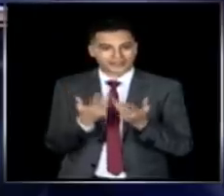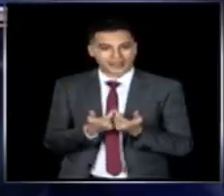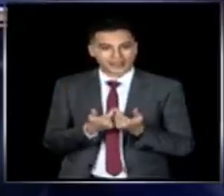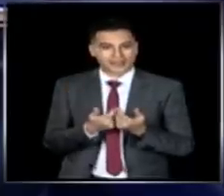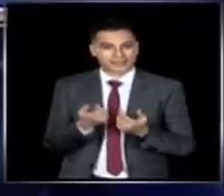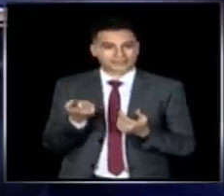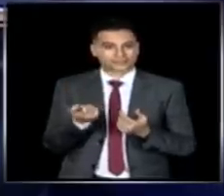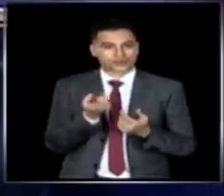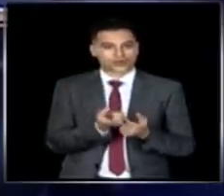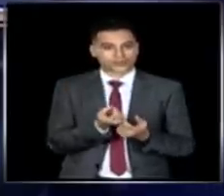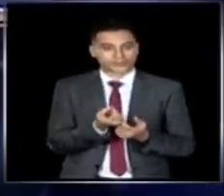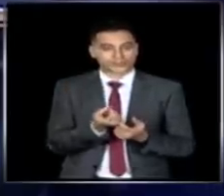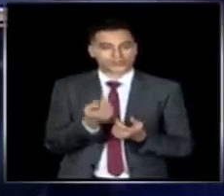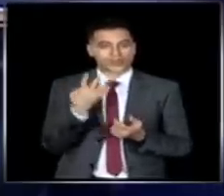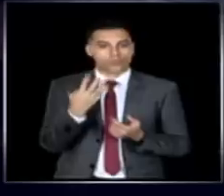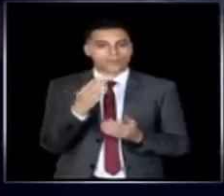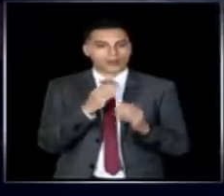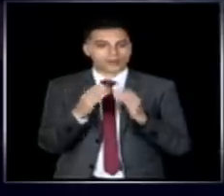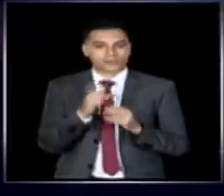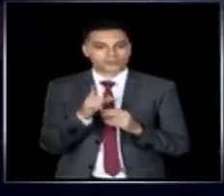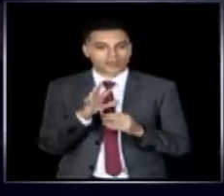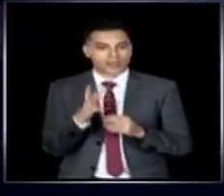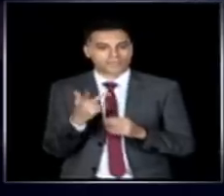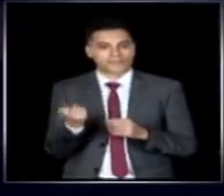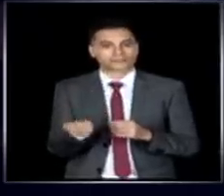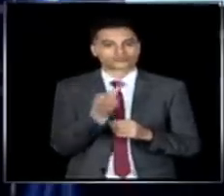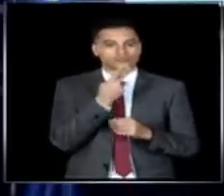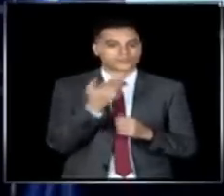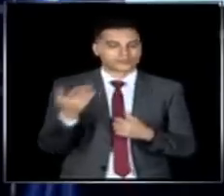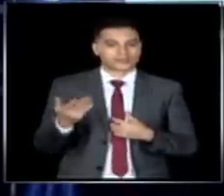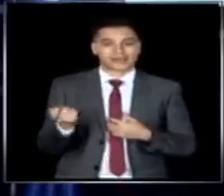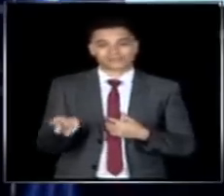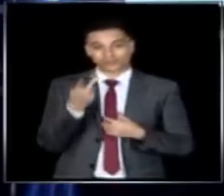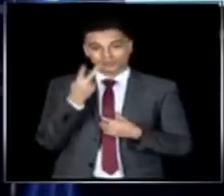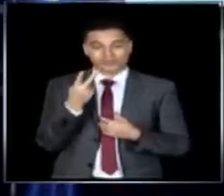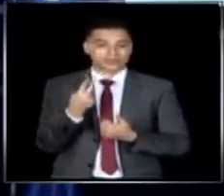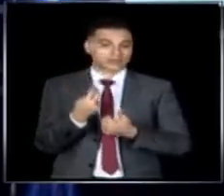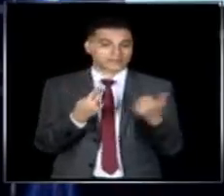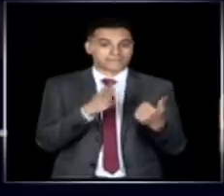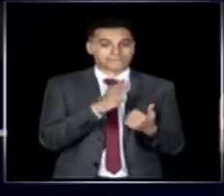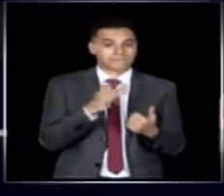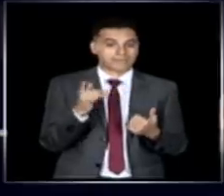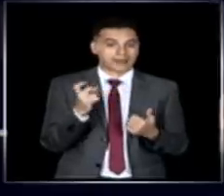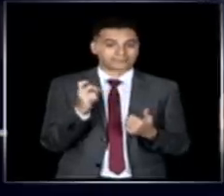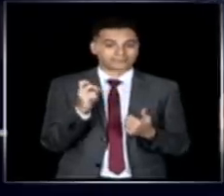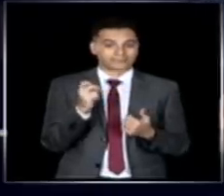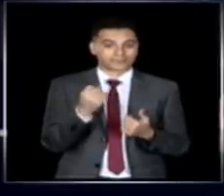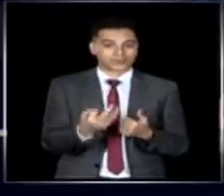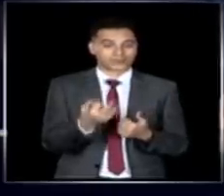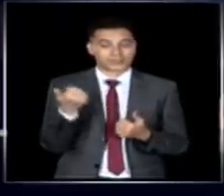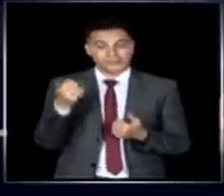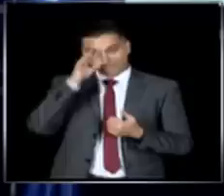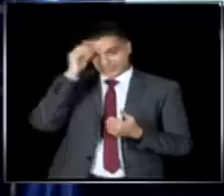كنتوا كام؟ كنا 55 و4 إجابات صح، بقيتوا 75. 75 و25